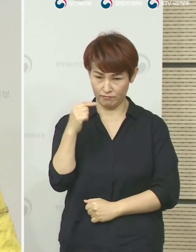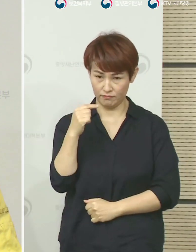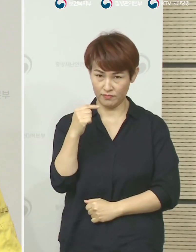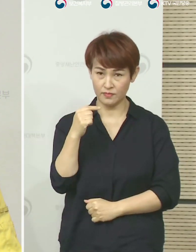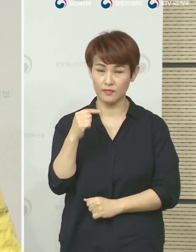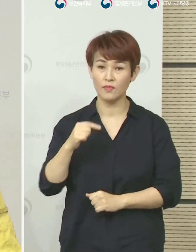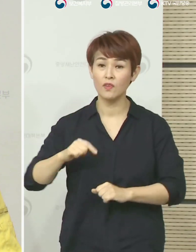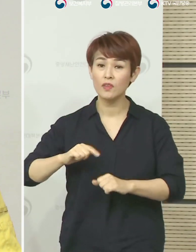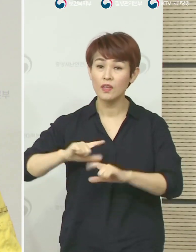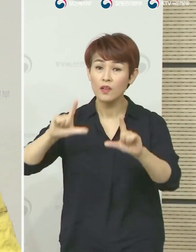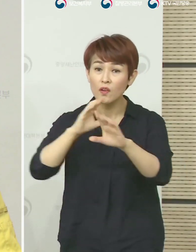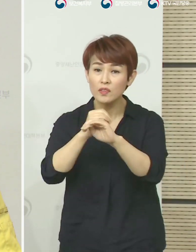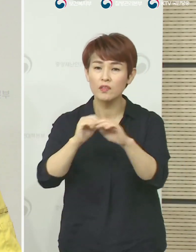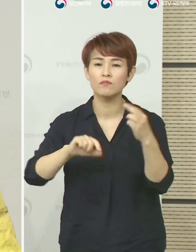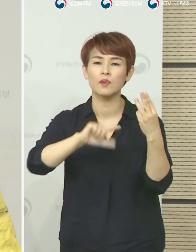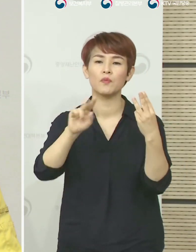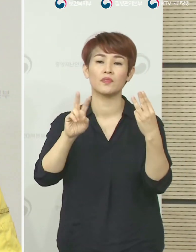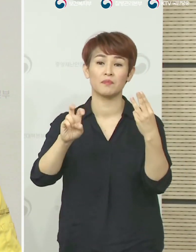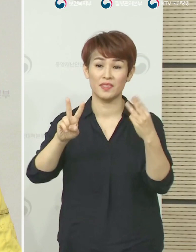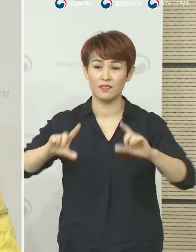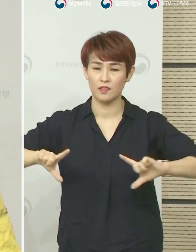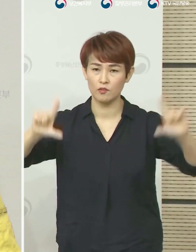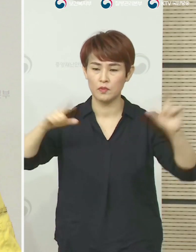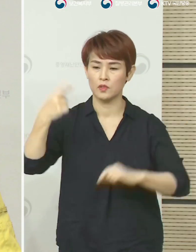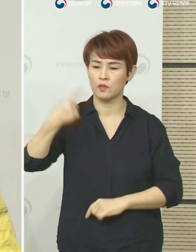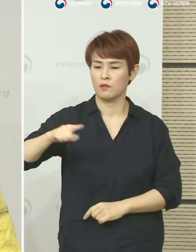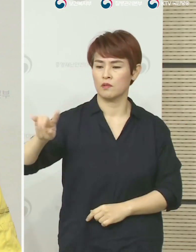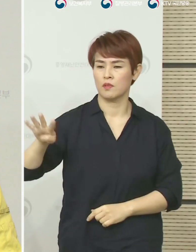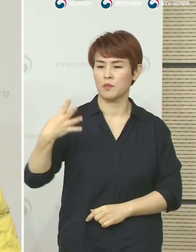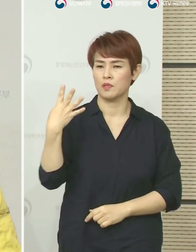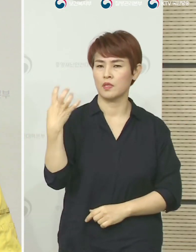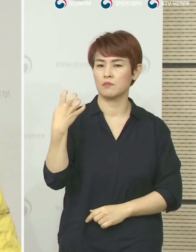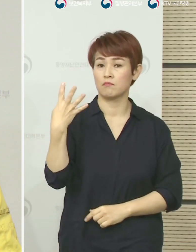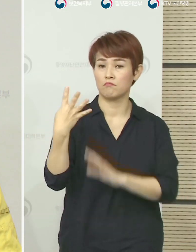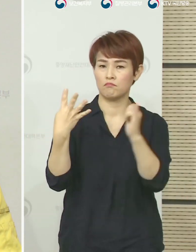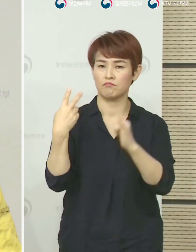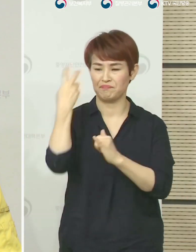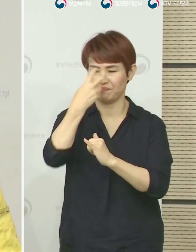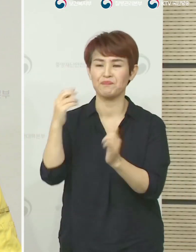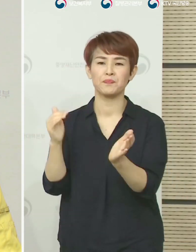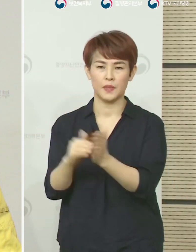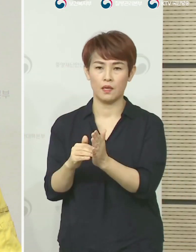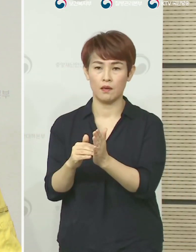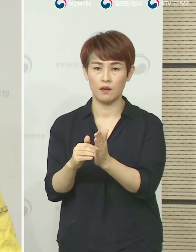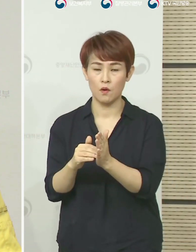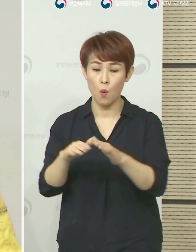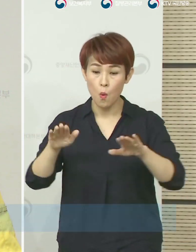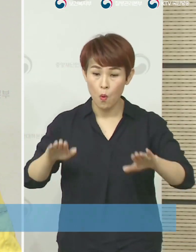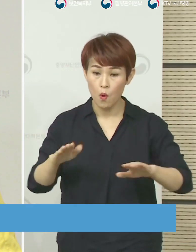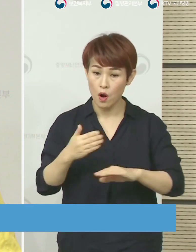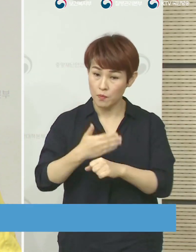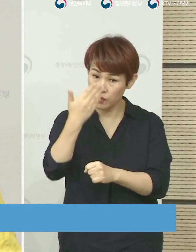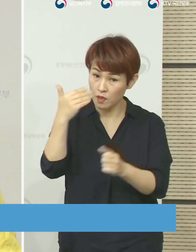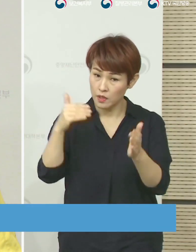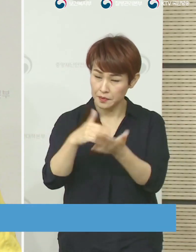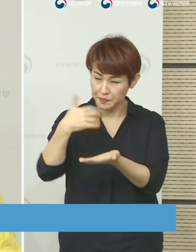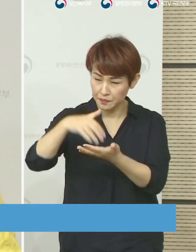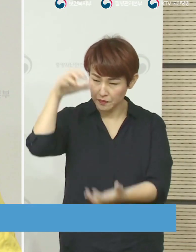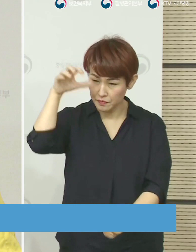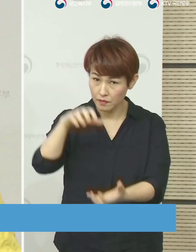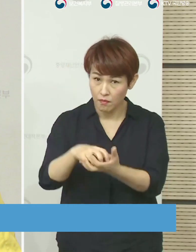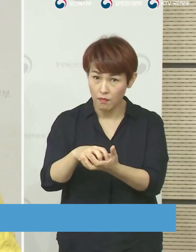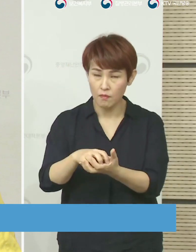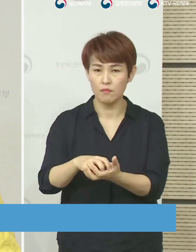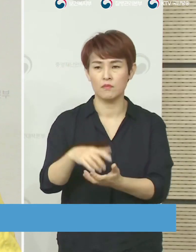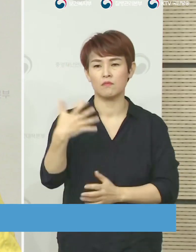첫날 22일에는 총 1,444명이 진단검사를 받았고, 금일 9시까지 집계된 바에